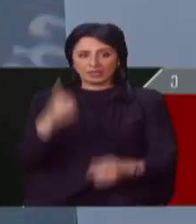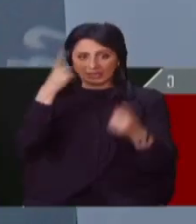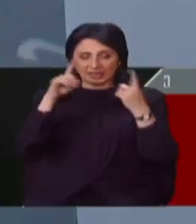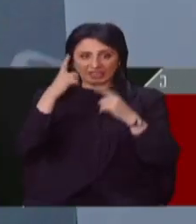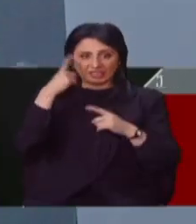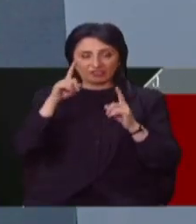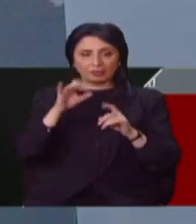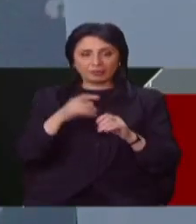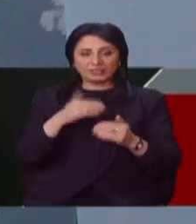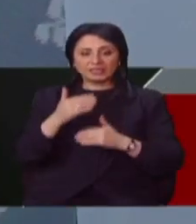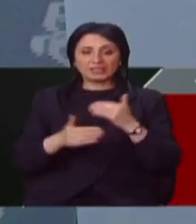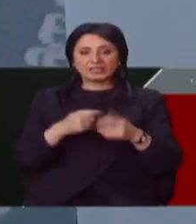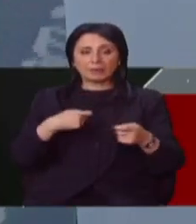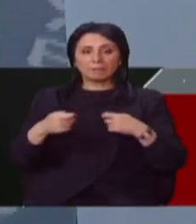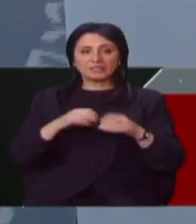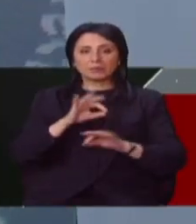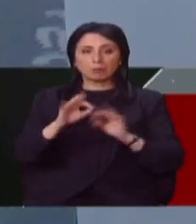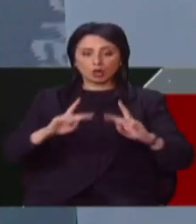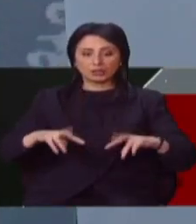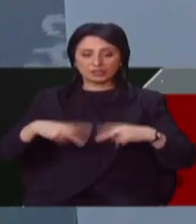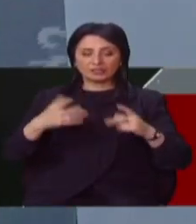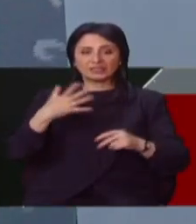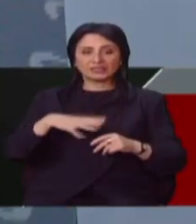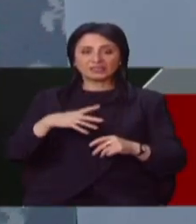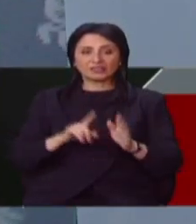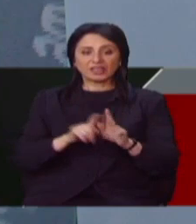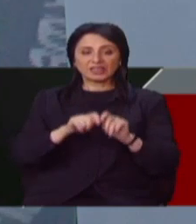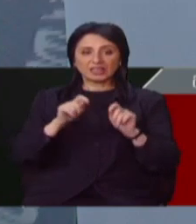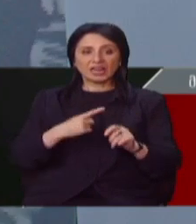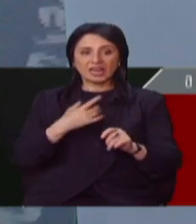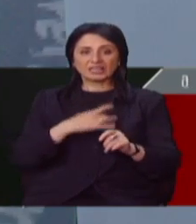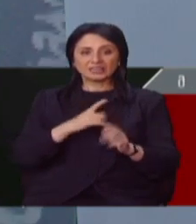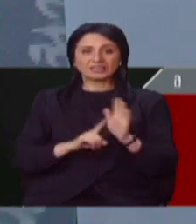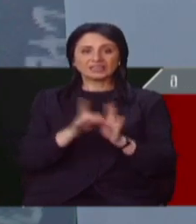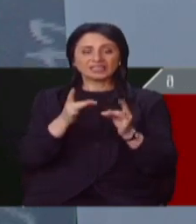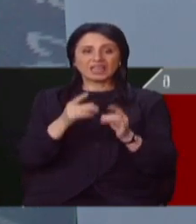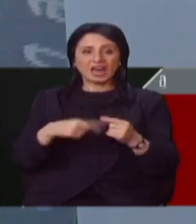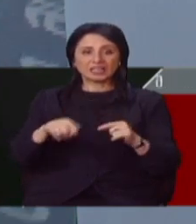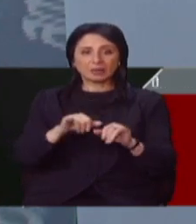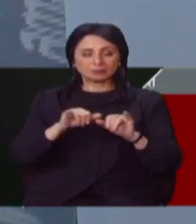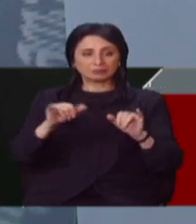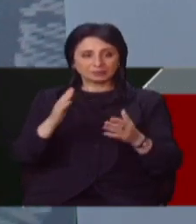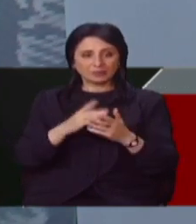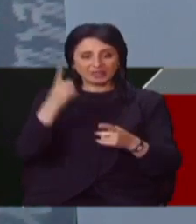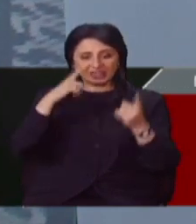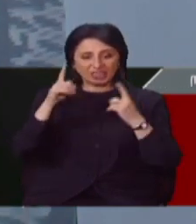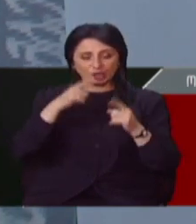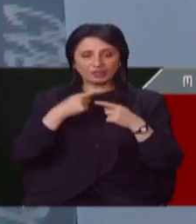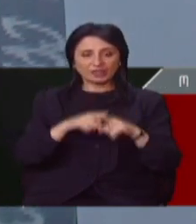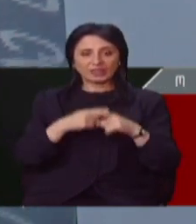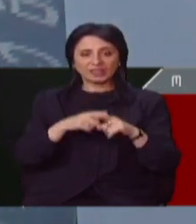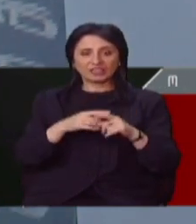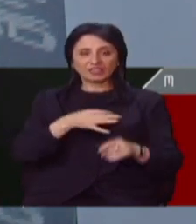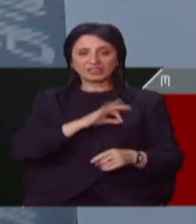Innovatsiuri idebi, romlebits tsarmatebul biznes proektebad iktsa sakartveloshi dafutsnebuli startup kompaniebis ritskhis sul upro izrdeba. Innovatsiebisa da